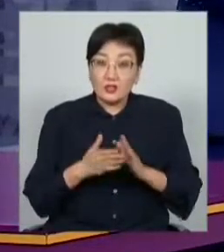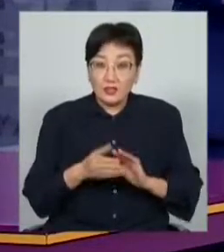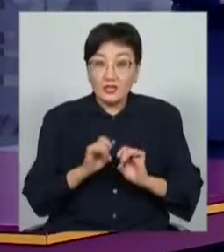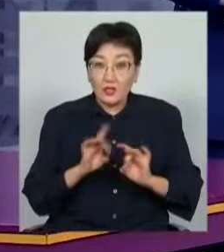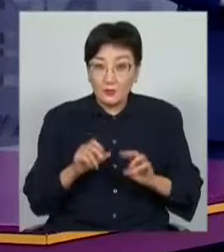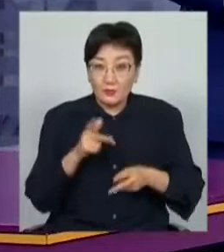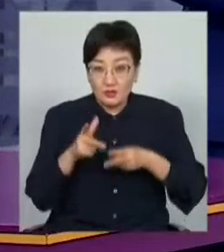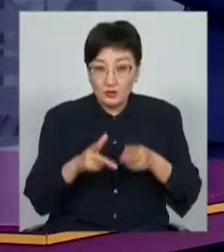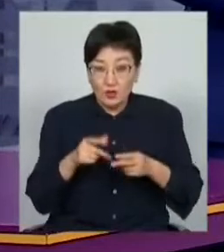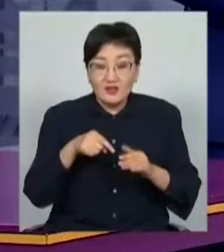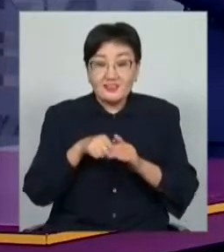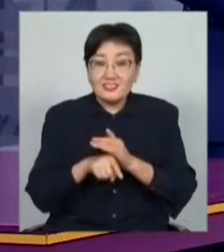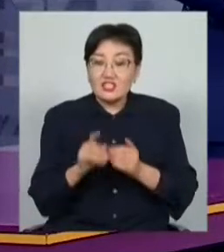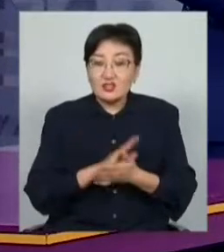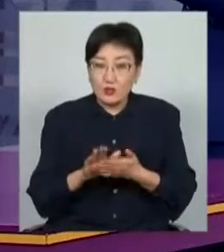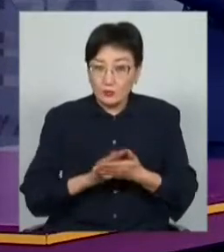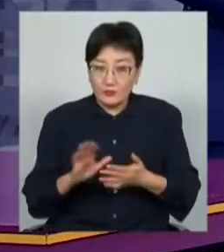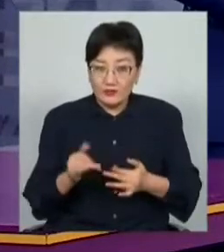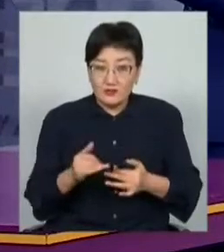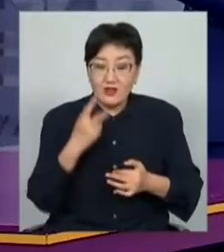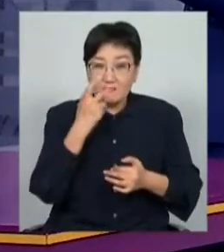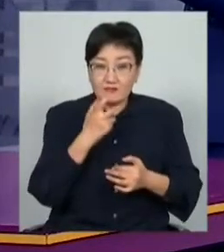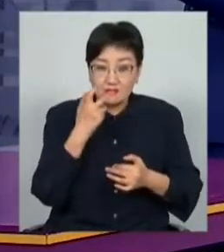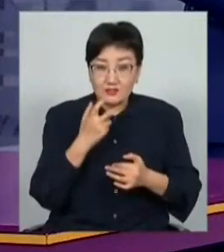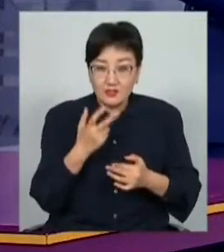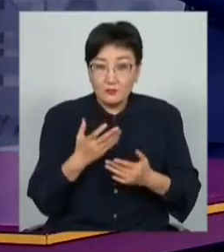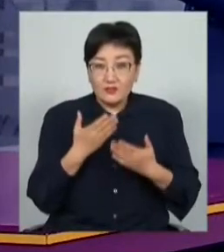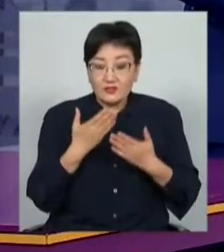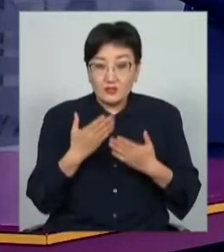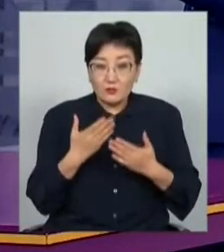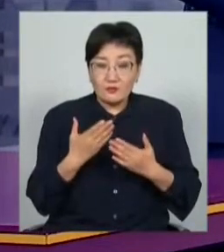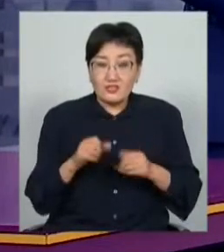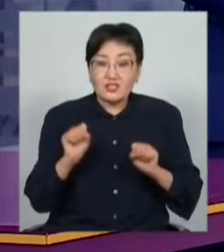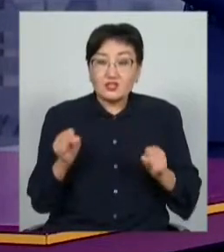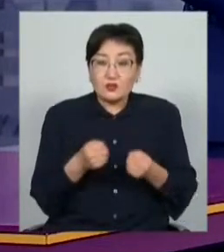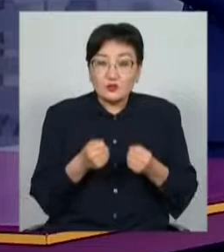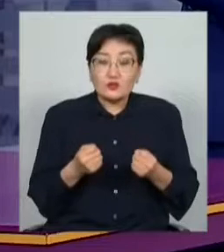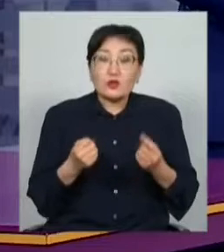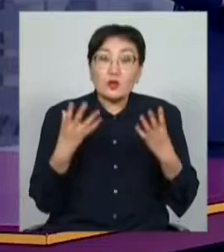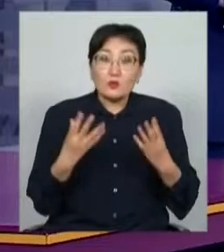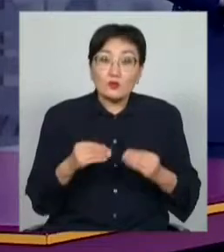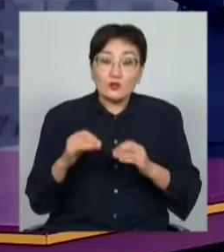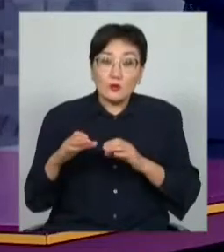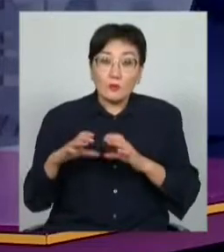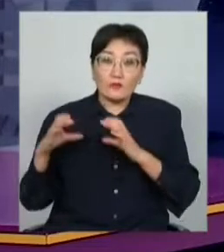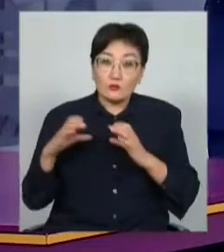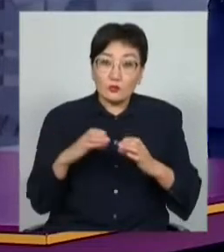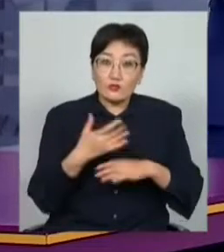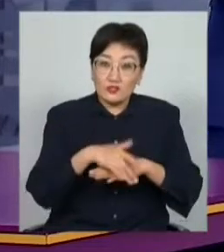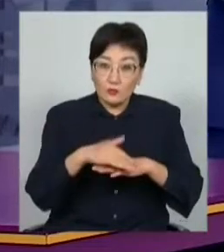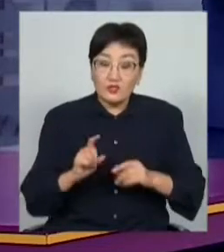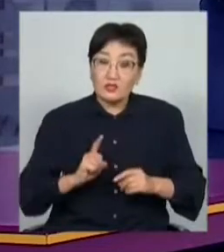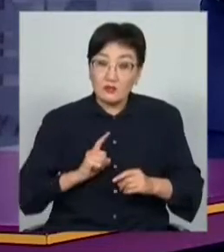Сөздерінше, іші мүлдем тазаланбайды. Қолқаны қабатын күлімсе иістен қақаған қыста қоғамдық көлікті сыртта күтуге